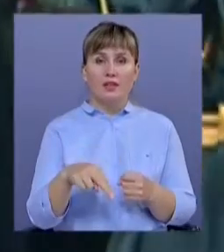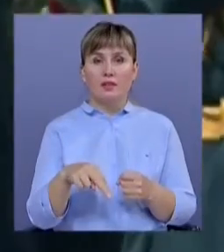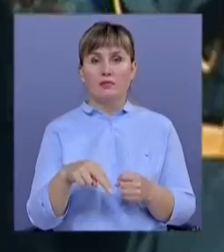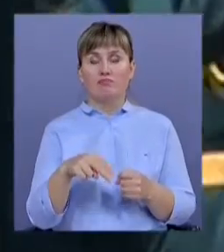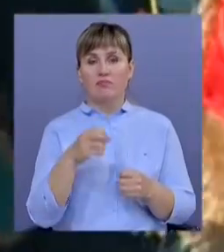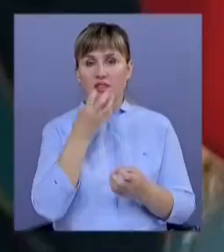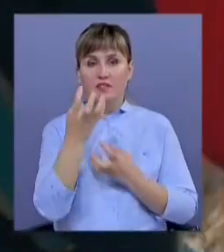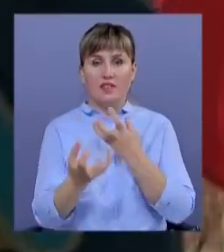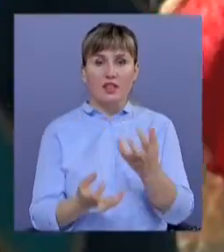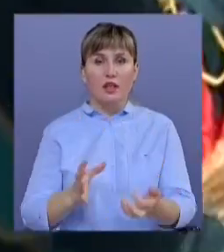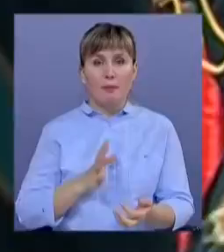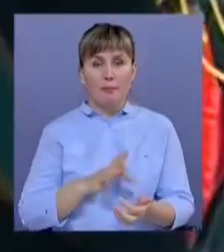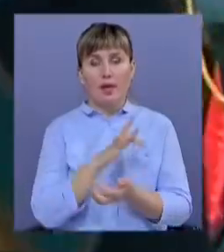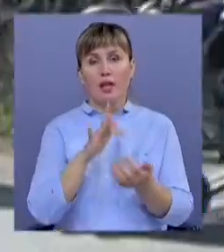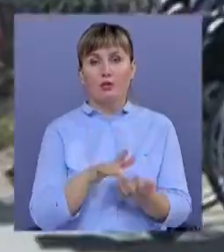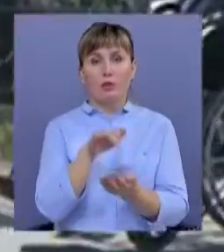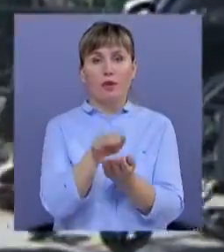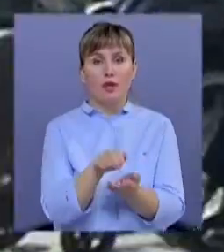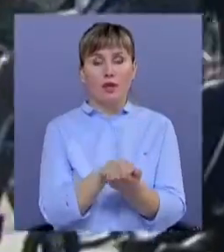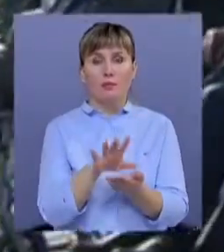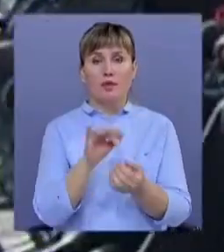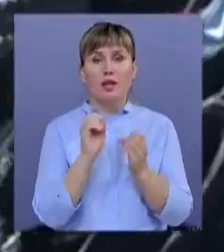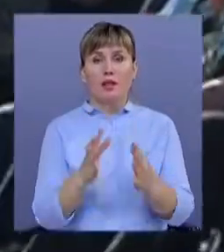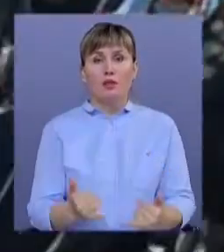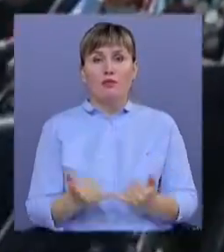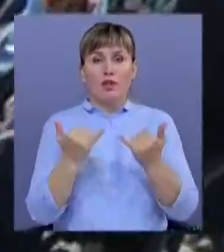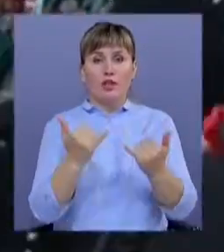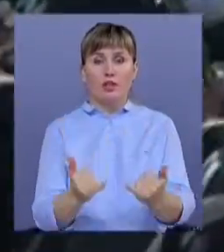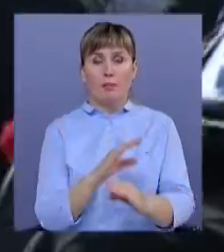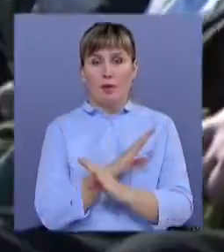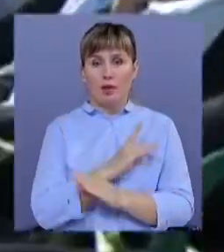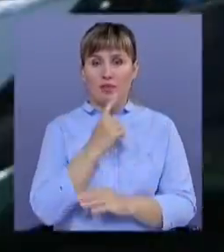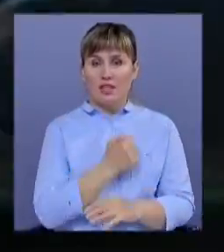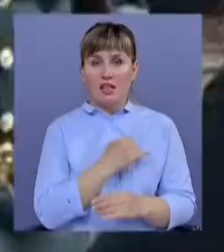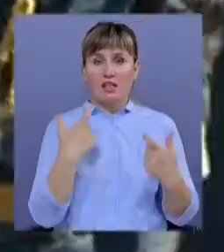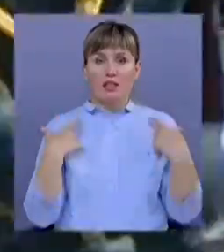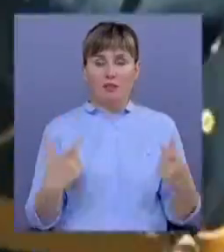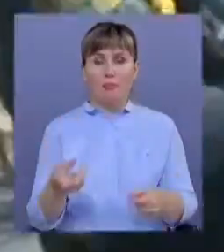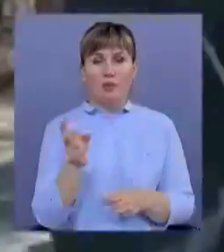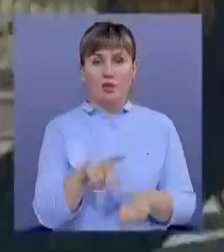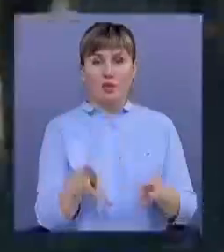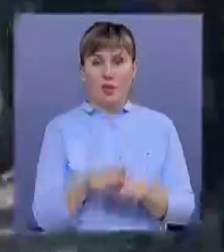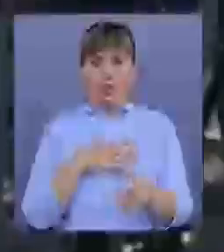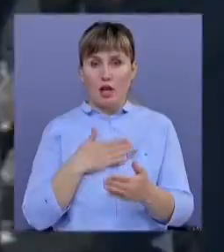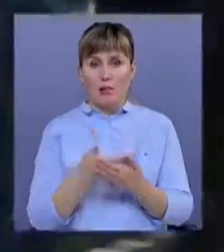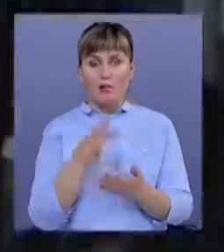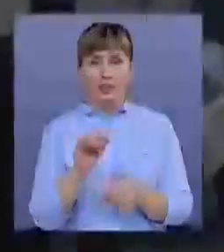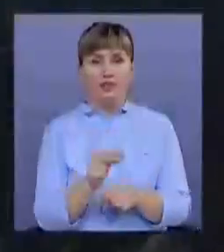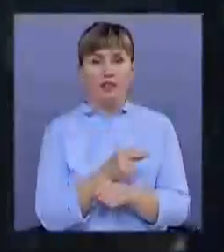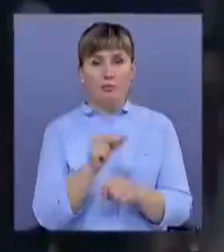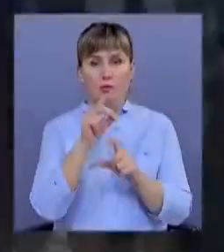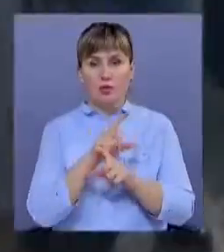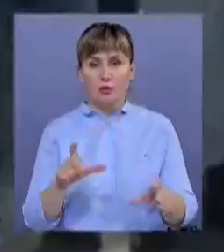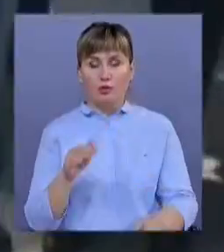возложили цветы к обелиску на городском кладбище. Отдать дань уважения погибшим солдатам и офицерам пришли также общественники и воспитанники